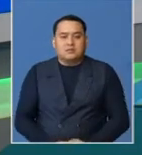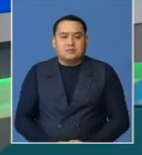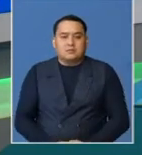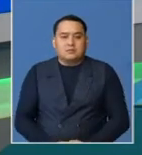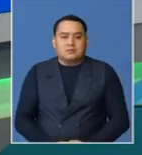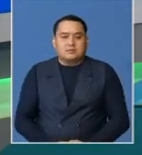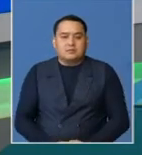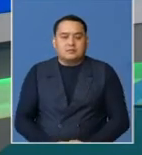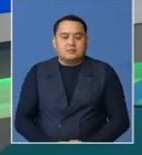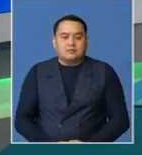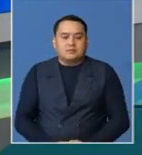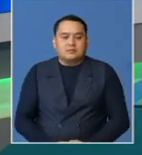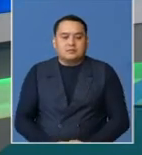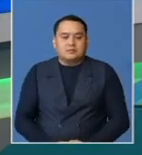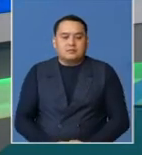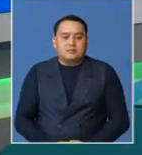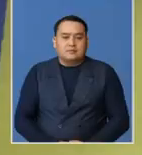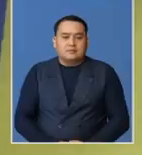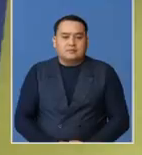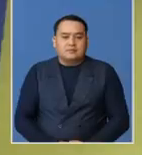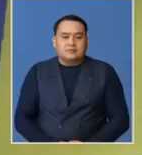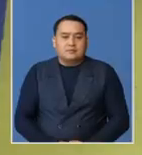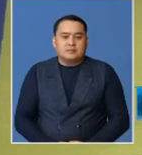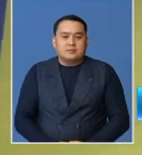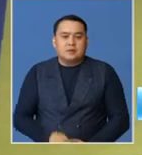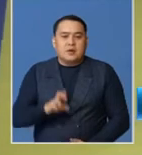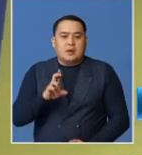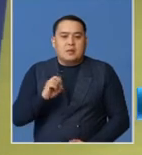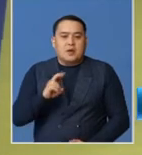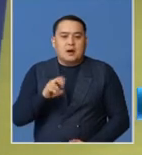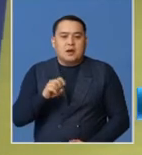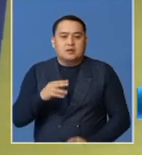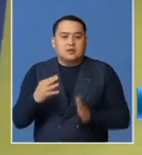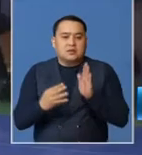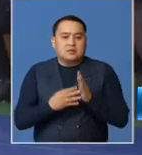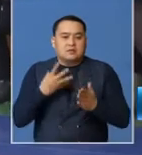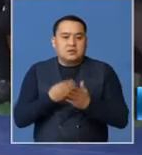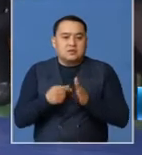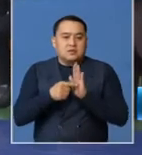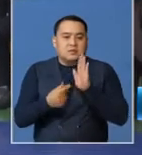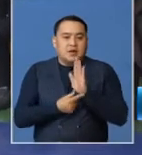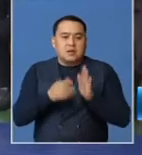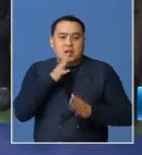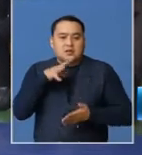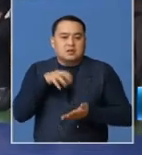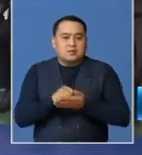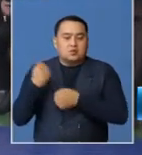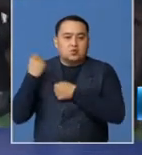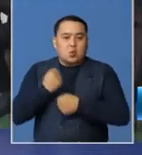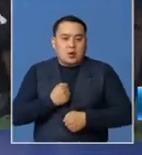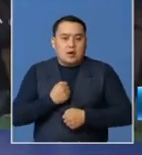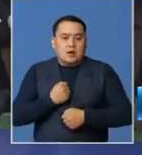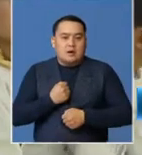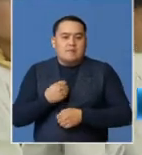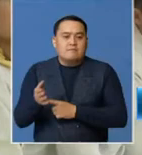со спортсменами Талдыкоргана. Бекарыс Садуакас 9 из своих 17 лет занимается дзюдо. Не раз